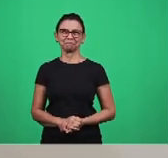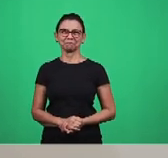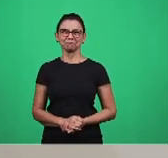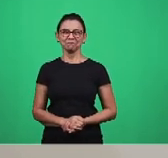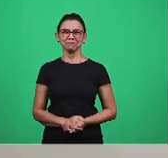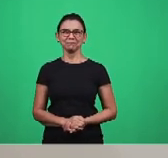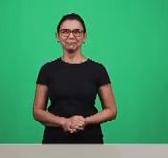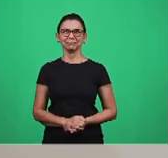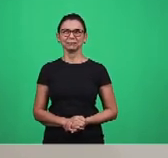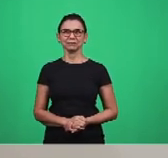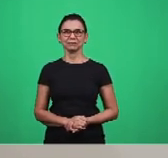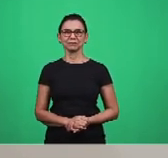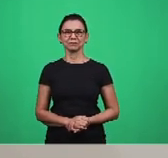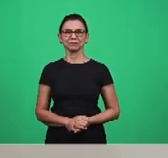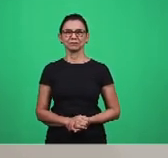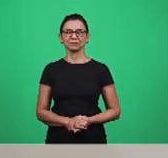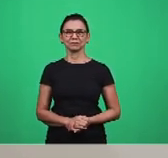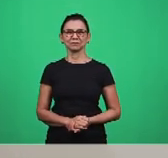des frères